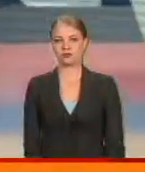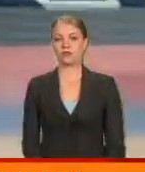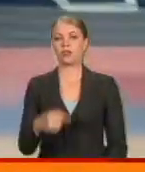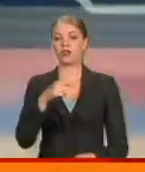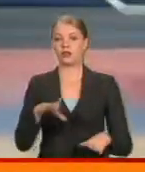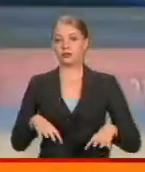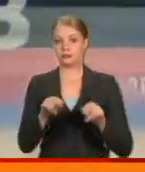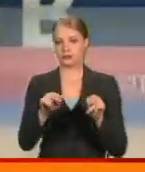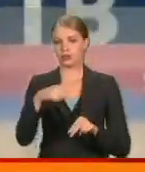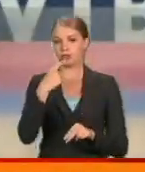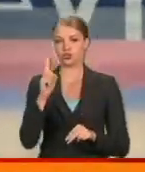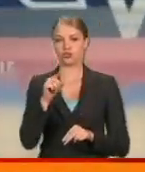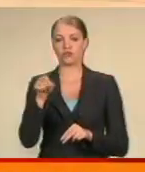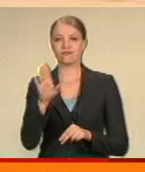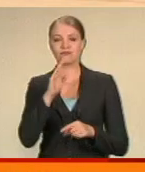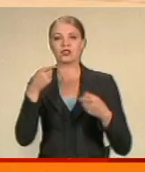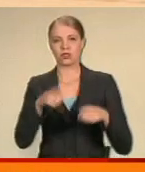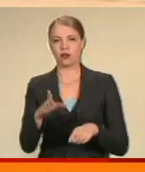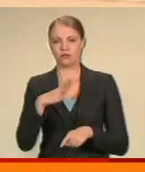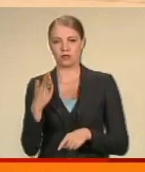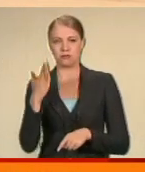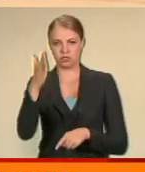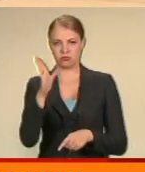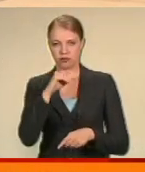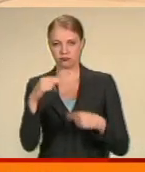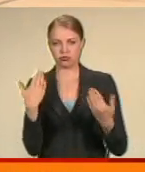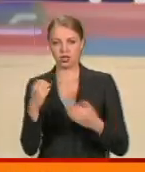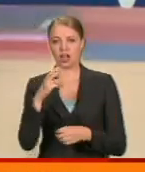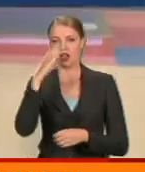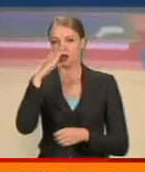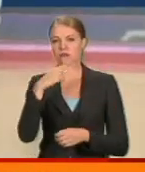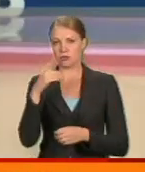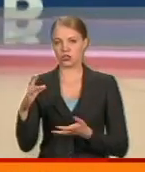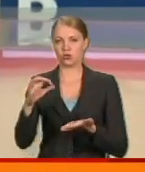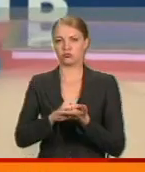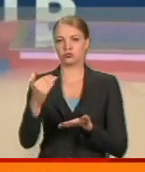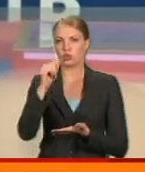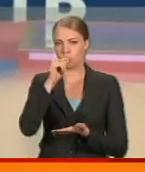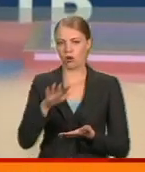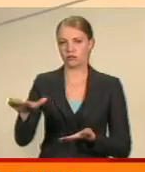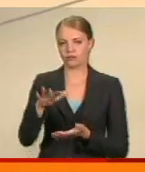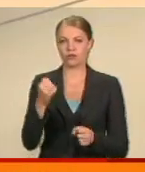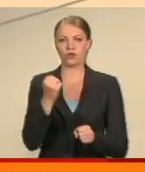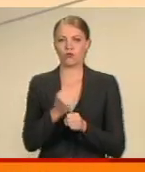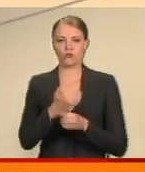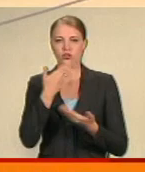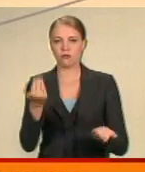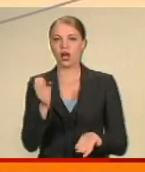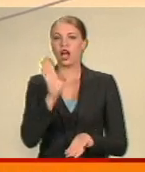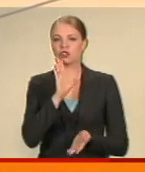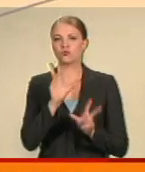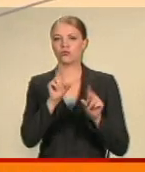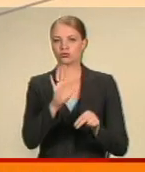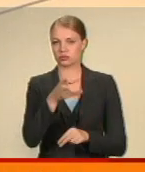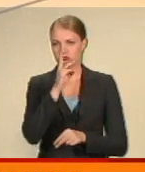Ірина Дерюгіна констатує, Романова насправді була перспективною гімнасткою. Втім, батьки з окупованої частини Луганщини. Роботи нема, а дівчині